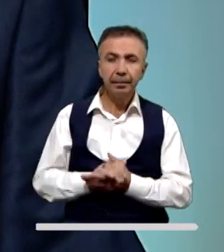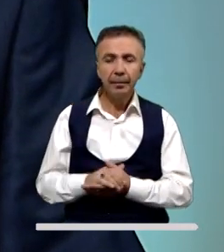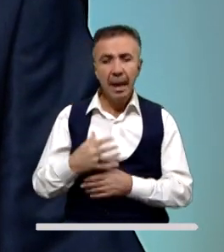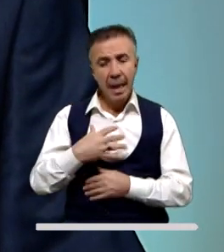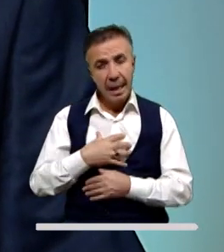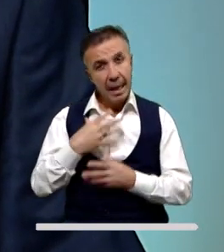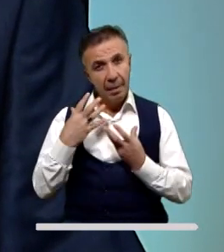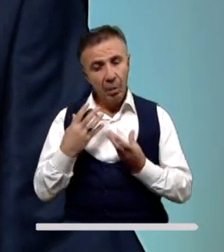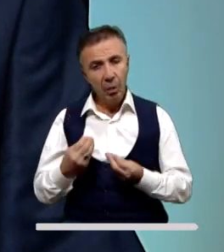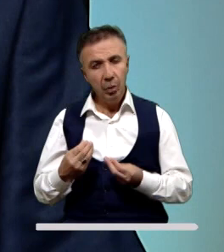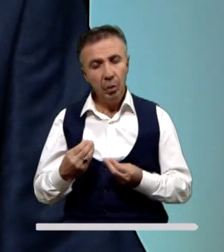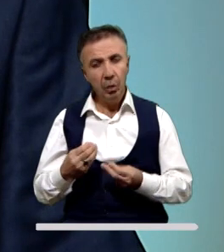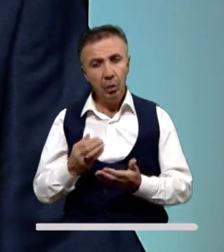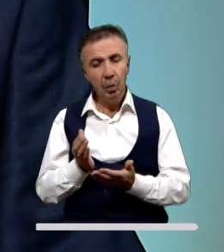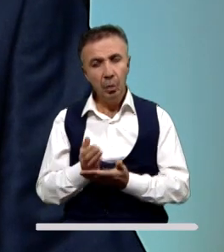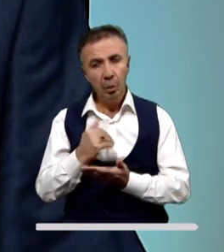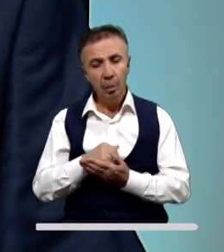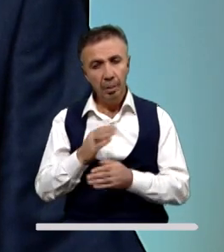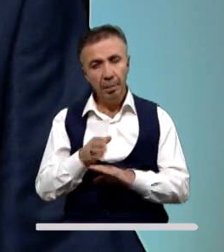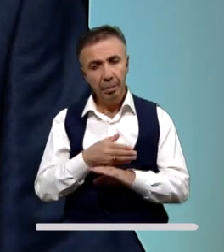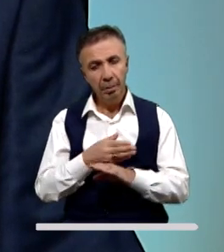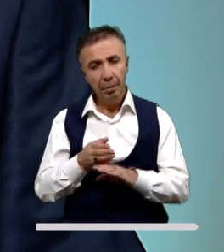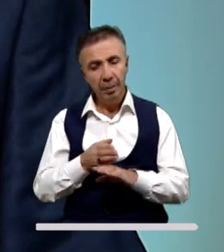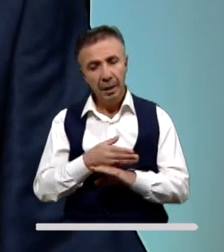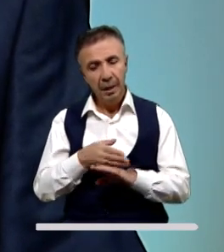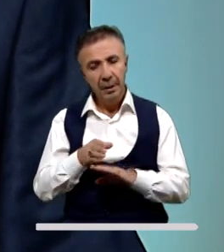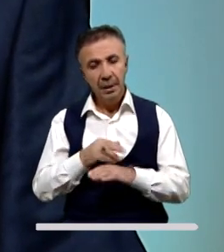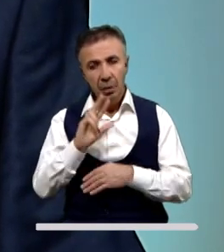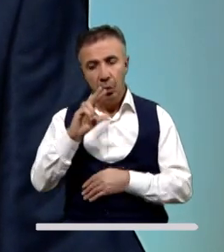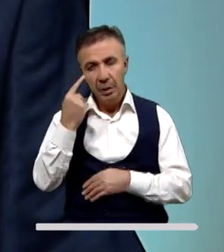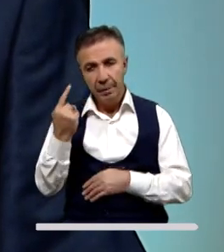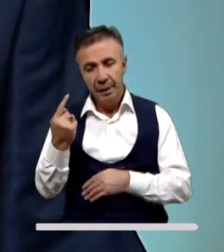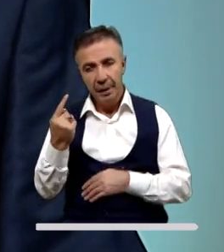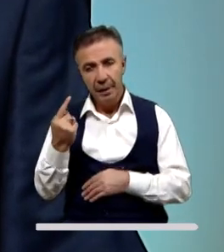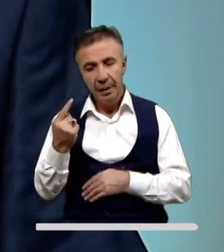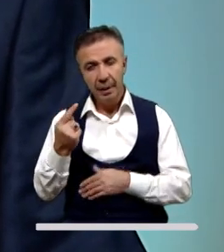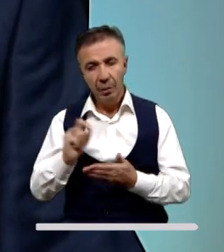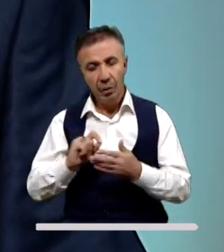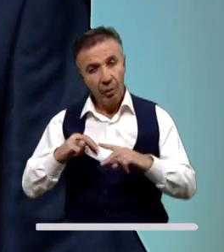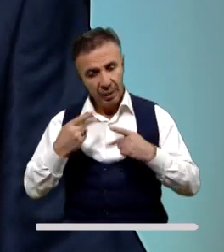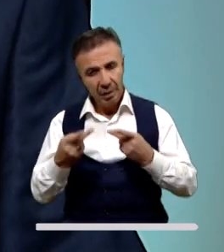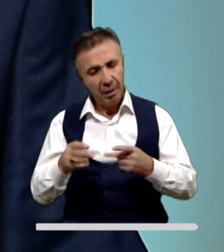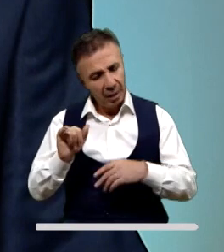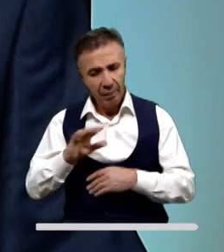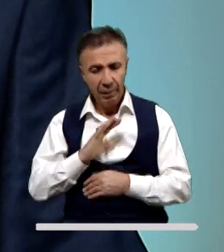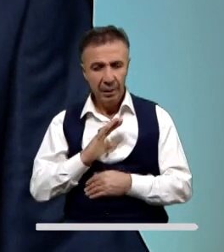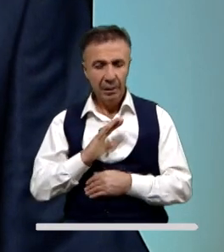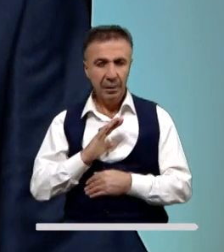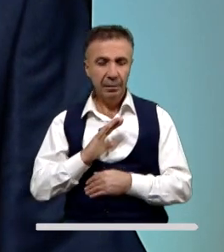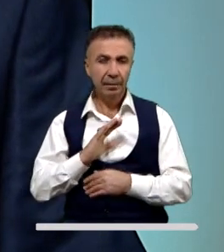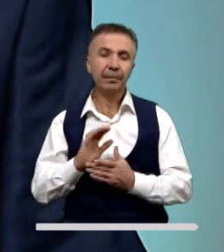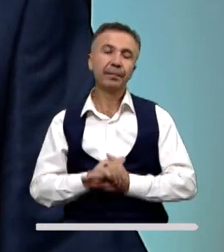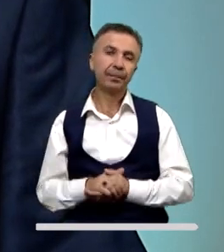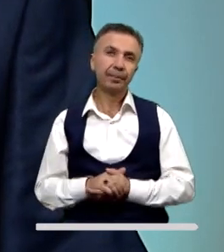sahip olduğu mirasının üçte birini vasiyet etme hakkına sahiptir. Yani vasiyeti üçte birinde